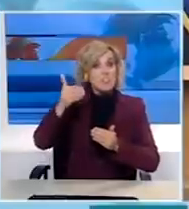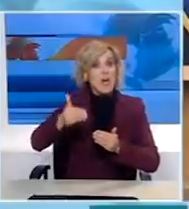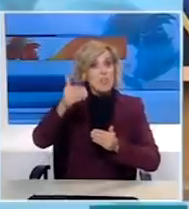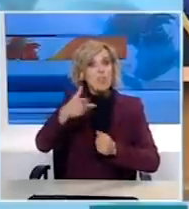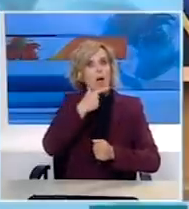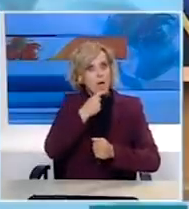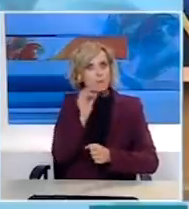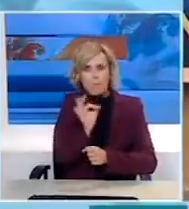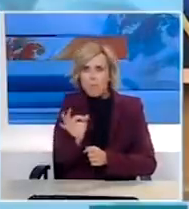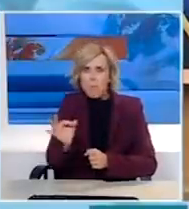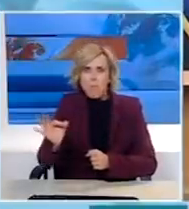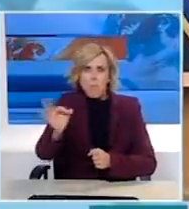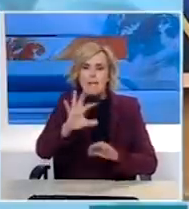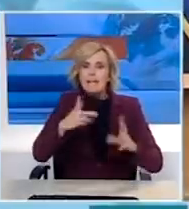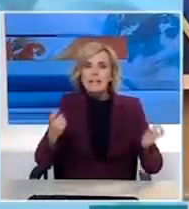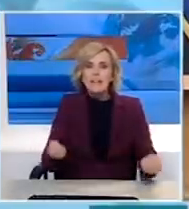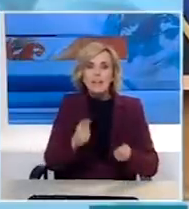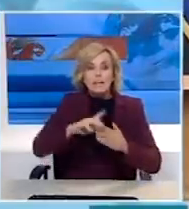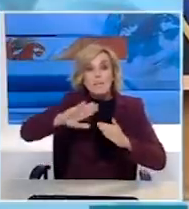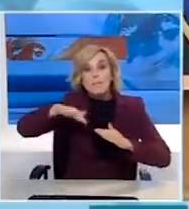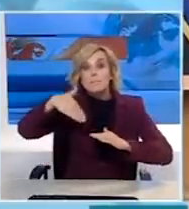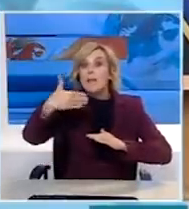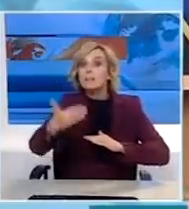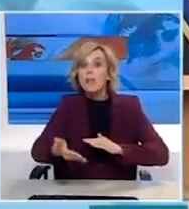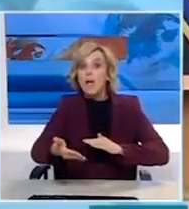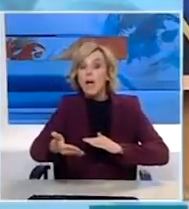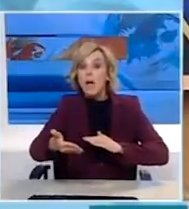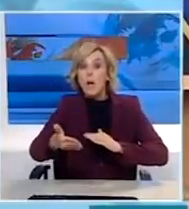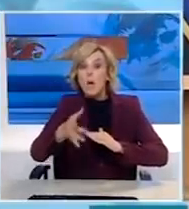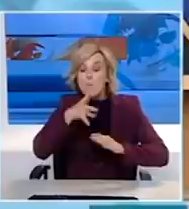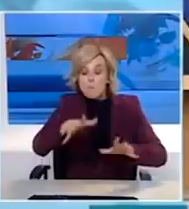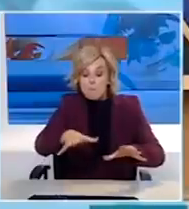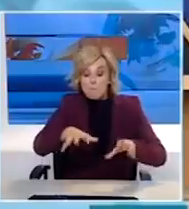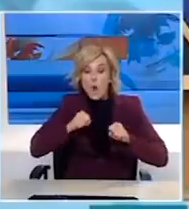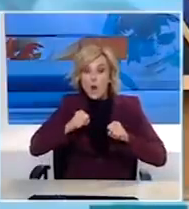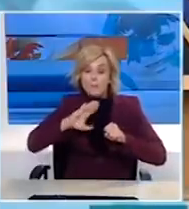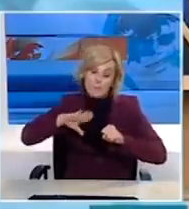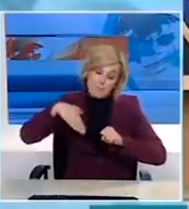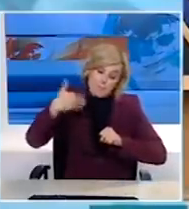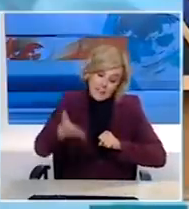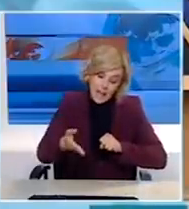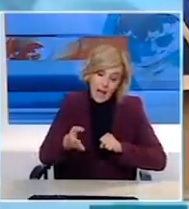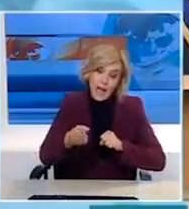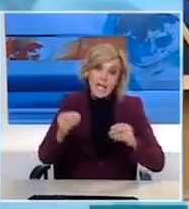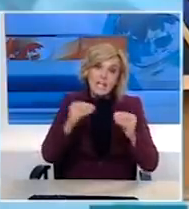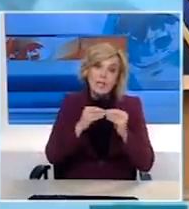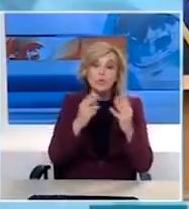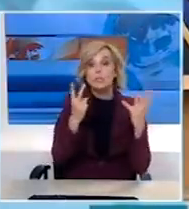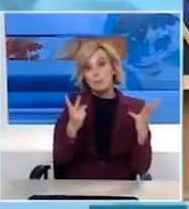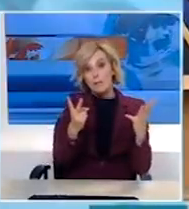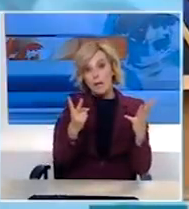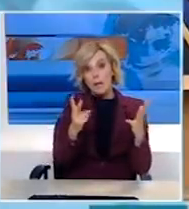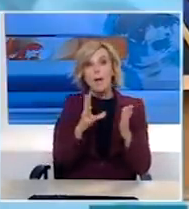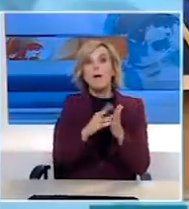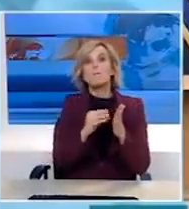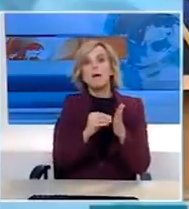Πώς θα γίνει ο σχεδιασμός της επόμενης ημέρας, ώστε να μην συναντήσουμε μπροστά μας αυτό που αφήνουμε τώρα πίσω μας? Για παράδειγμα, στη στρατηγική